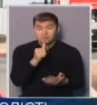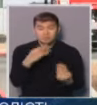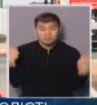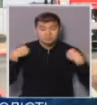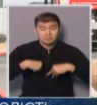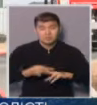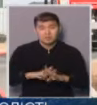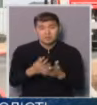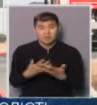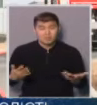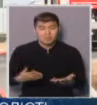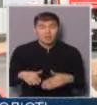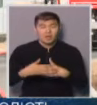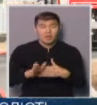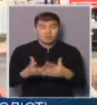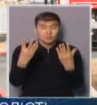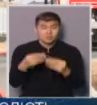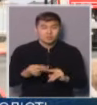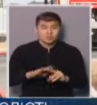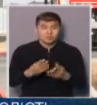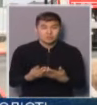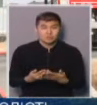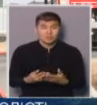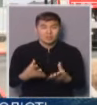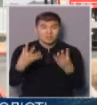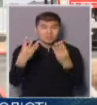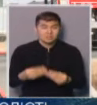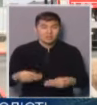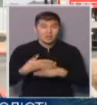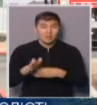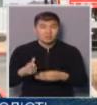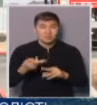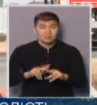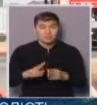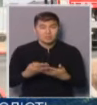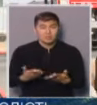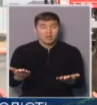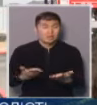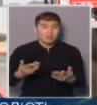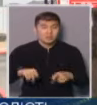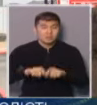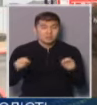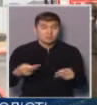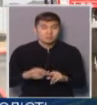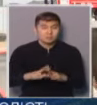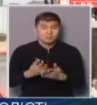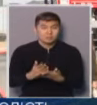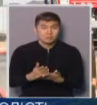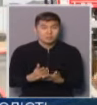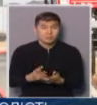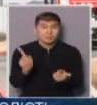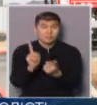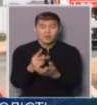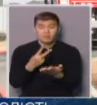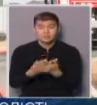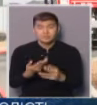бүгінгі ашық күні деп қой, есігі ашық күні, день открытых дверей дегенде, сол қандай техника бар екенін, қандай